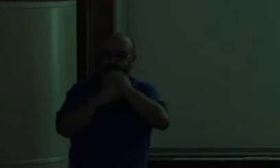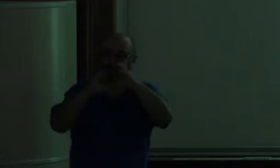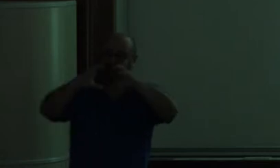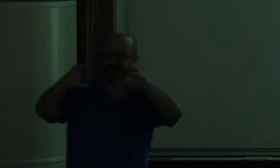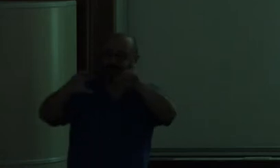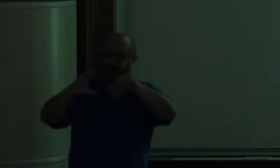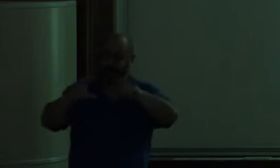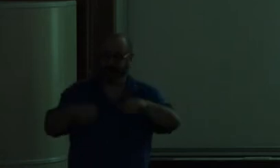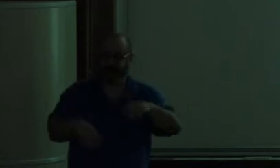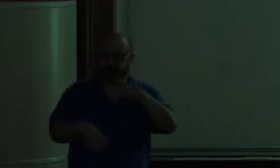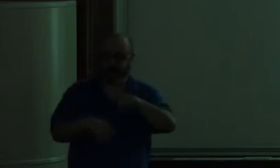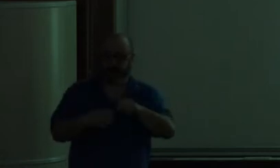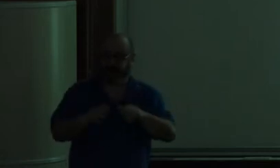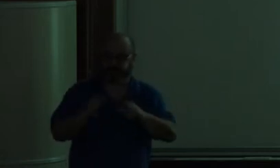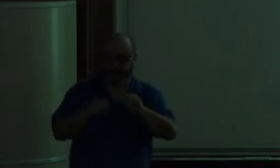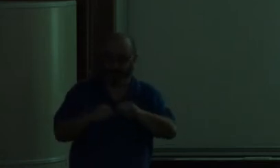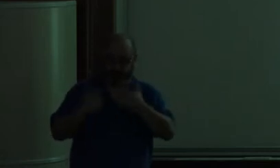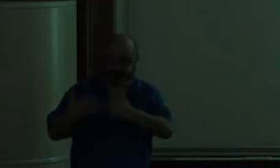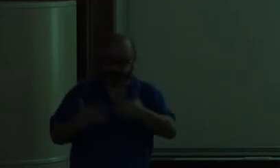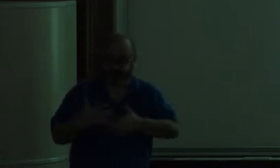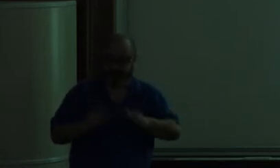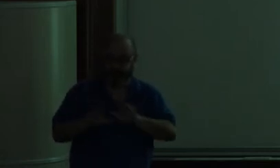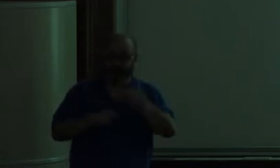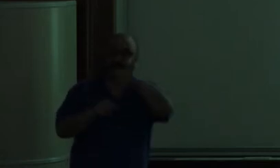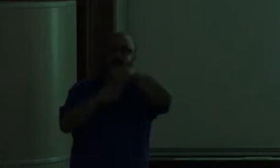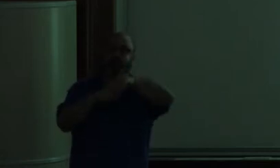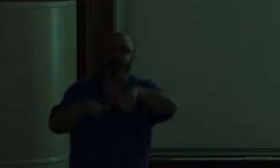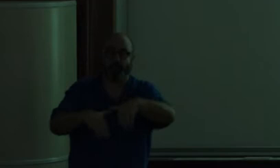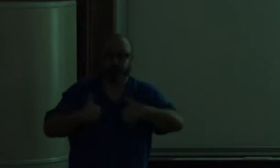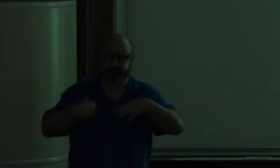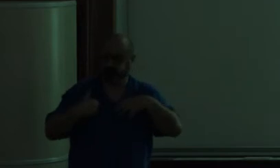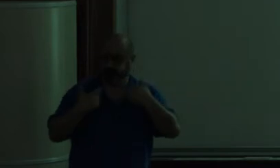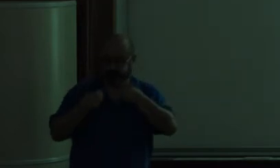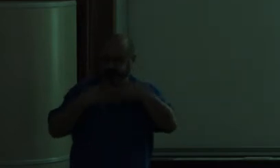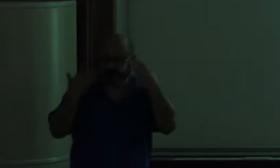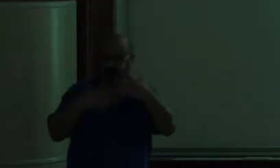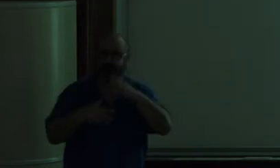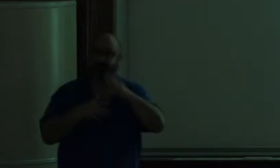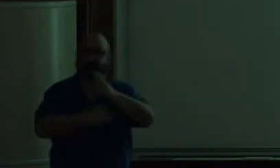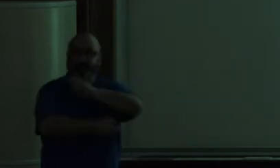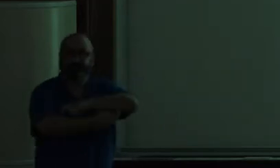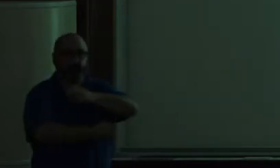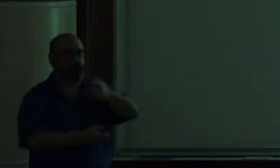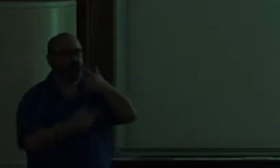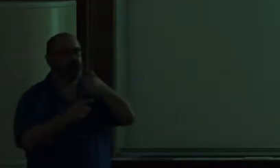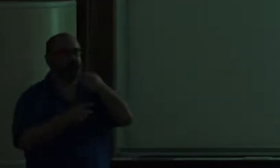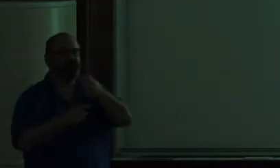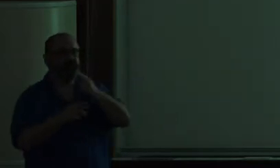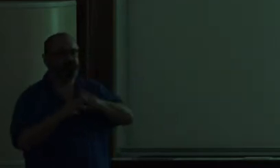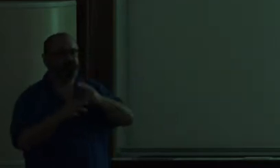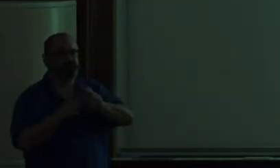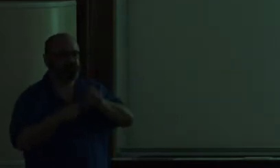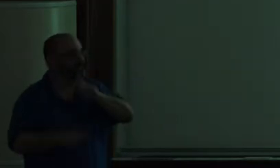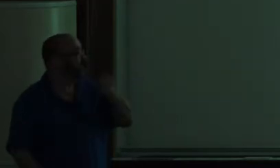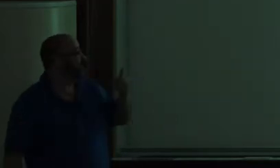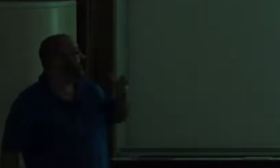au-dessus chez vous, eh ben, en dessous, vous pouvez les traiter de la même façon sans vous soucier de comment ça fonctionne. Et en Python, on aime bien donner des noms un petit peu rigolos aux choses, et on a appelé